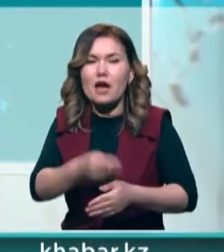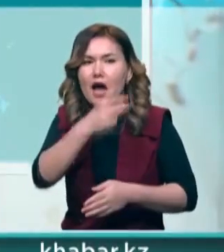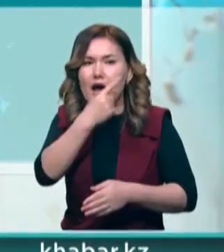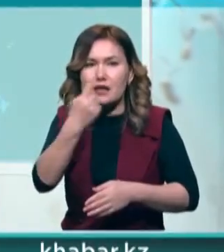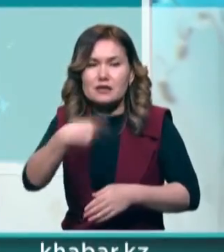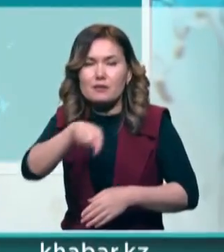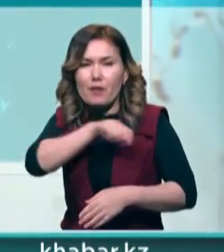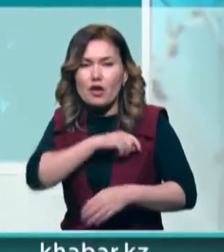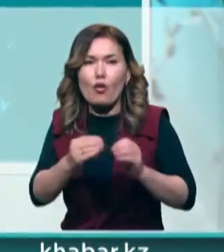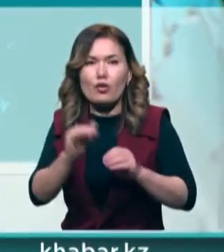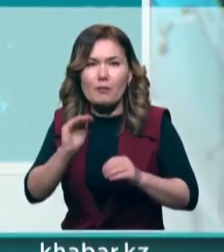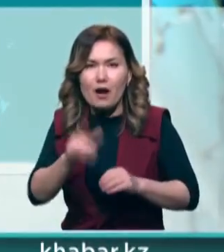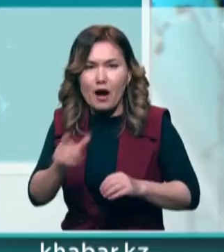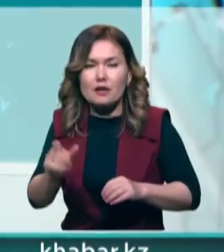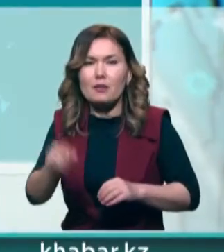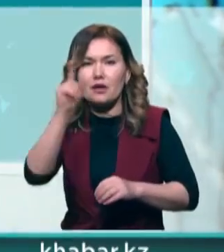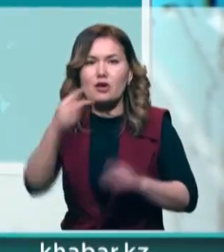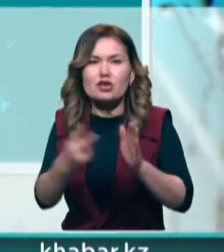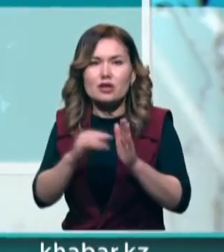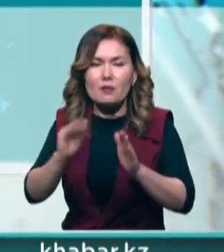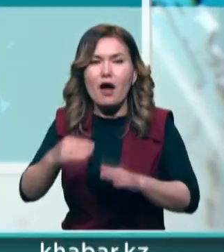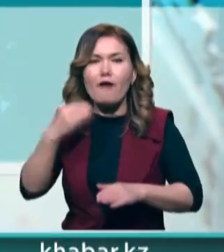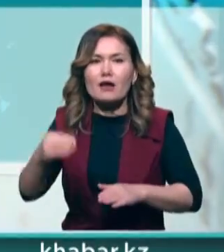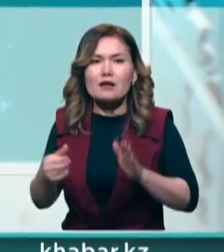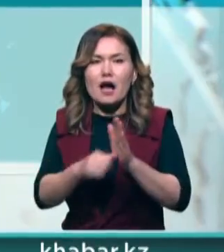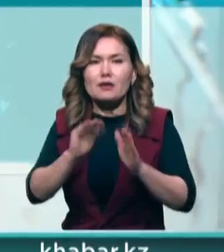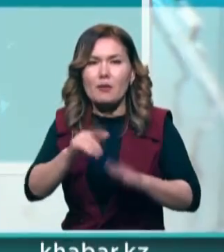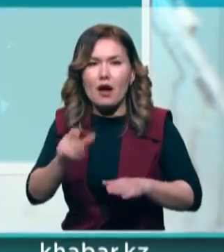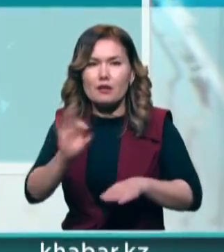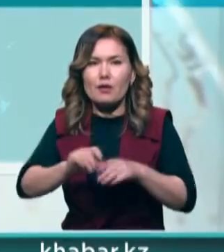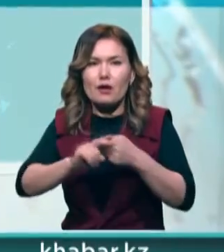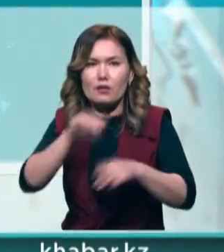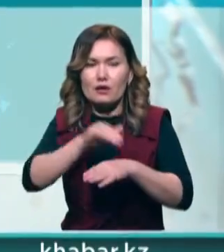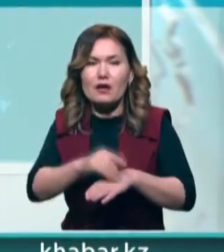мыңға жуық адамнан, Германияда 7 мың, Францияда 6 мың адамнан анықталды.